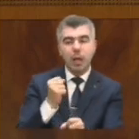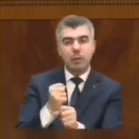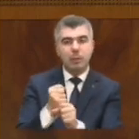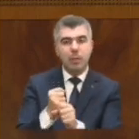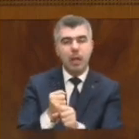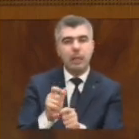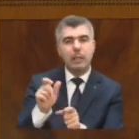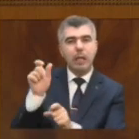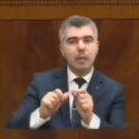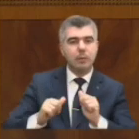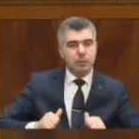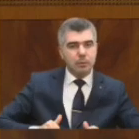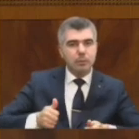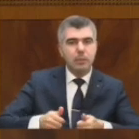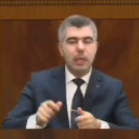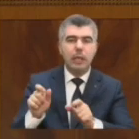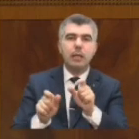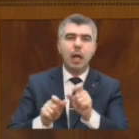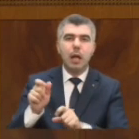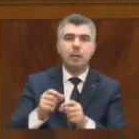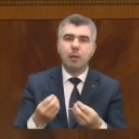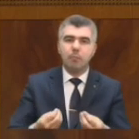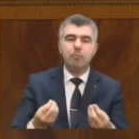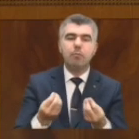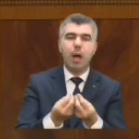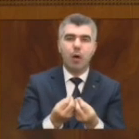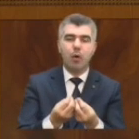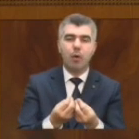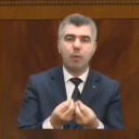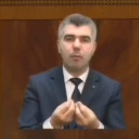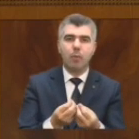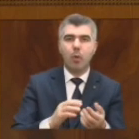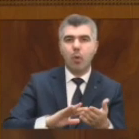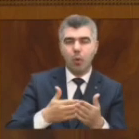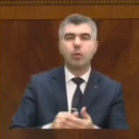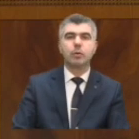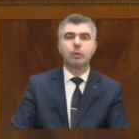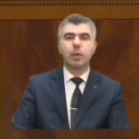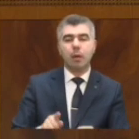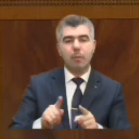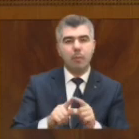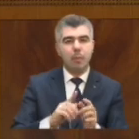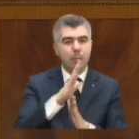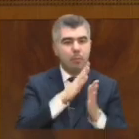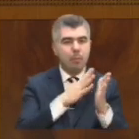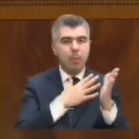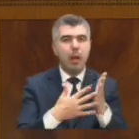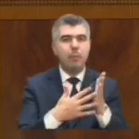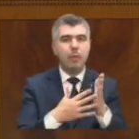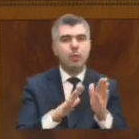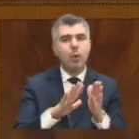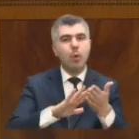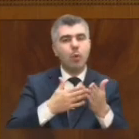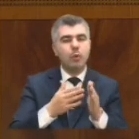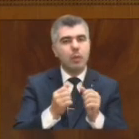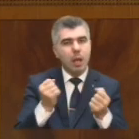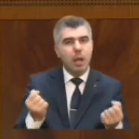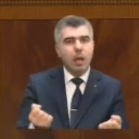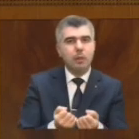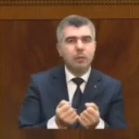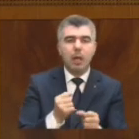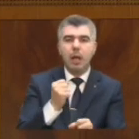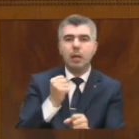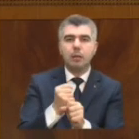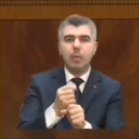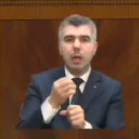ديالنا يكونوا حاضرين مع المواطنين في وقت الشده، وفي نفس الوقت اننا يكون عندنا برنامج كبير اللي غينهض بهذه المناطق. هذا هو العمل